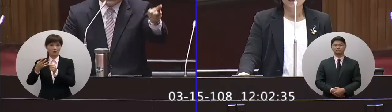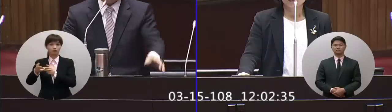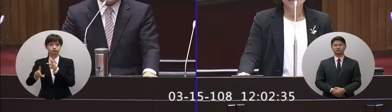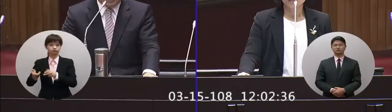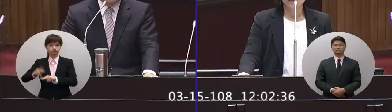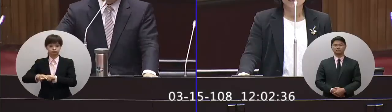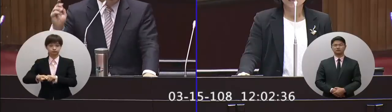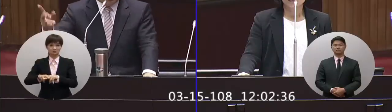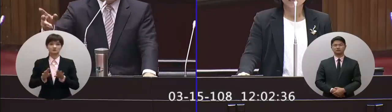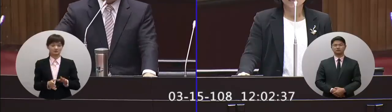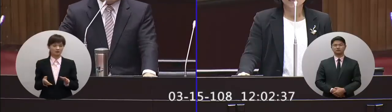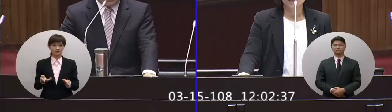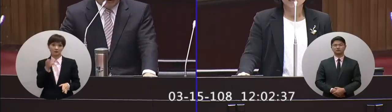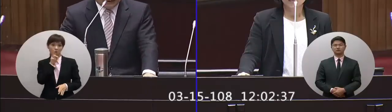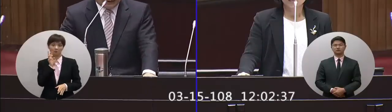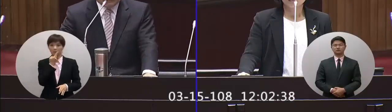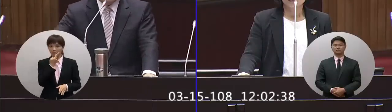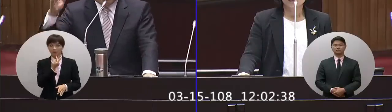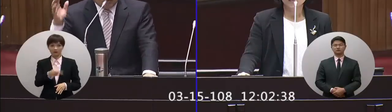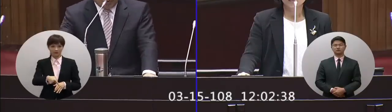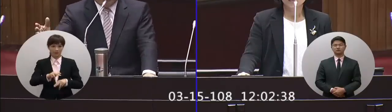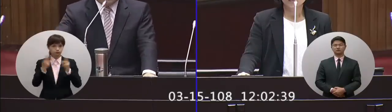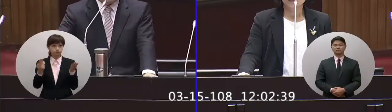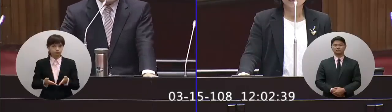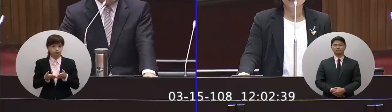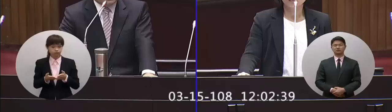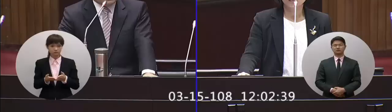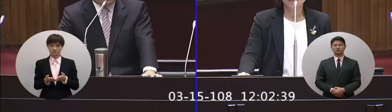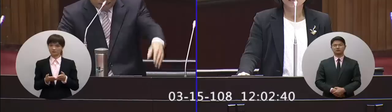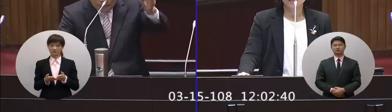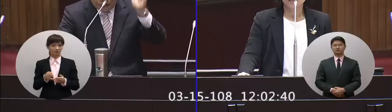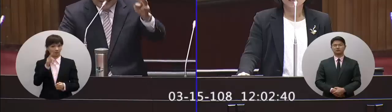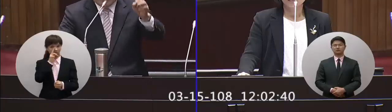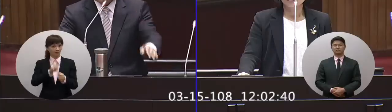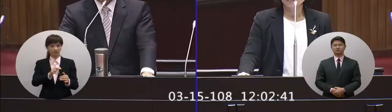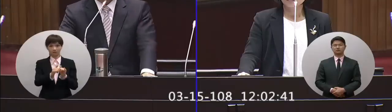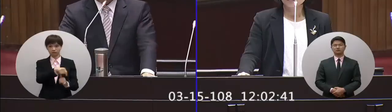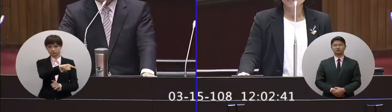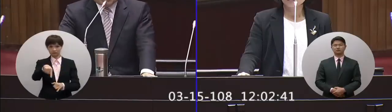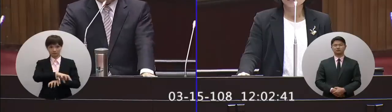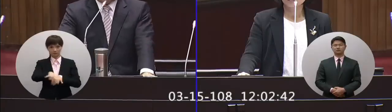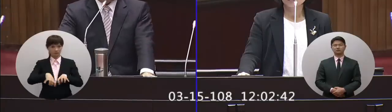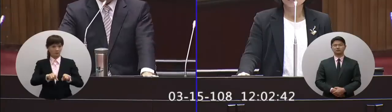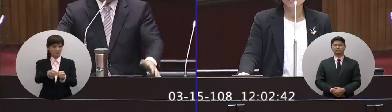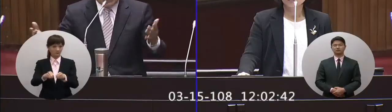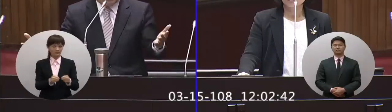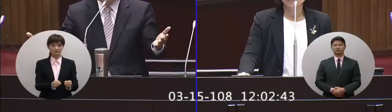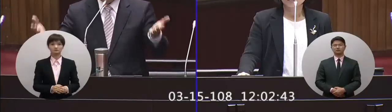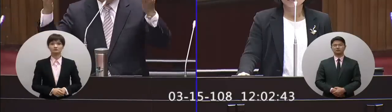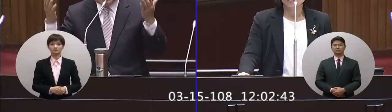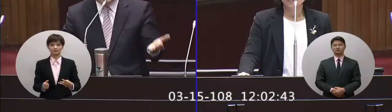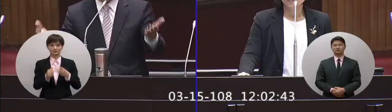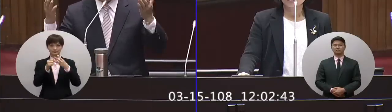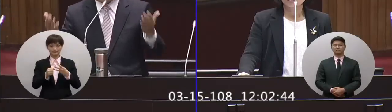合事也是他，误了多少台湾人，毁坏了多大环境。第三，就信平，你